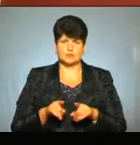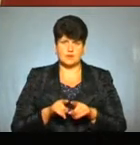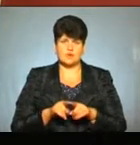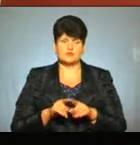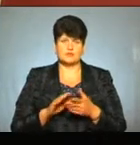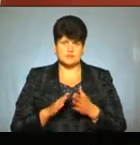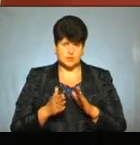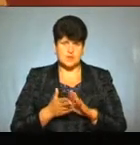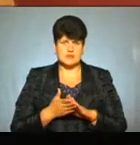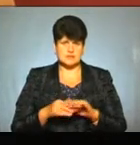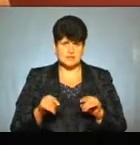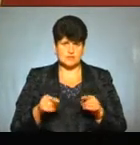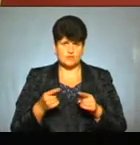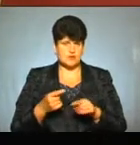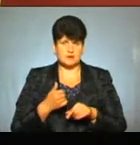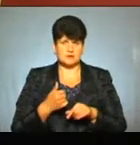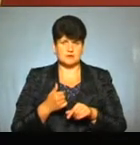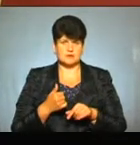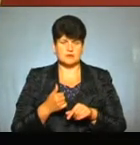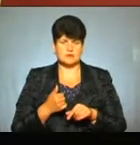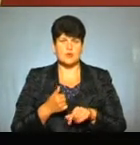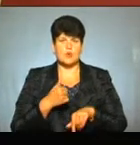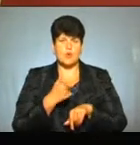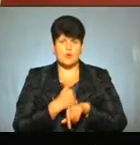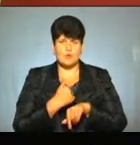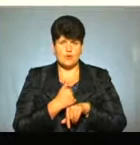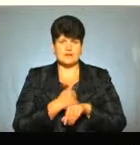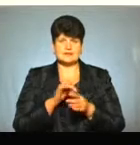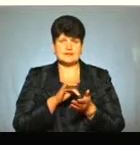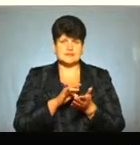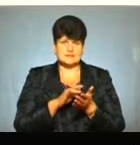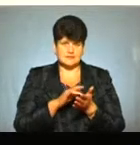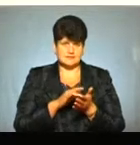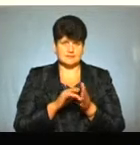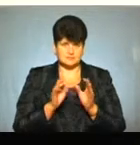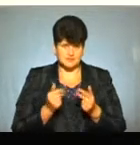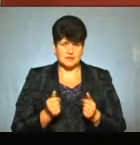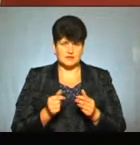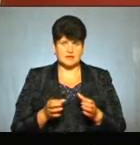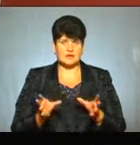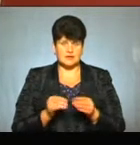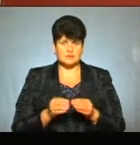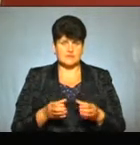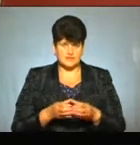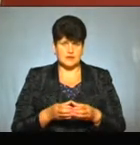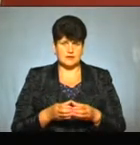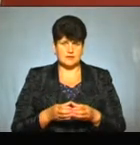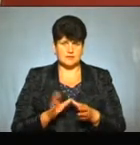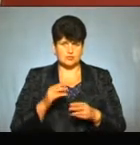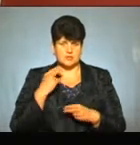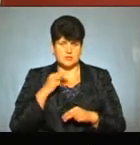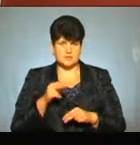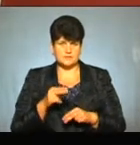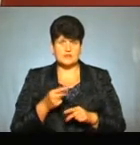аналогічна ситуація, так, створення, так, вже не опорної школи, а опорної базового центру, так, для прикладу. Так. З філіями. Тобто, таким чином буде її